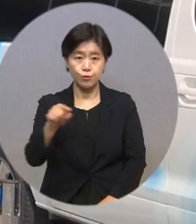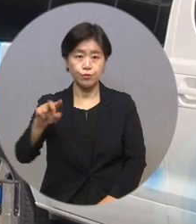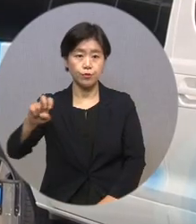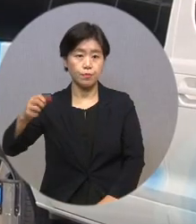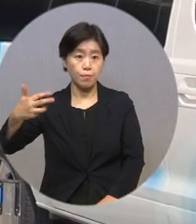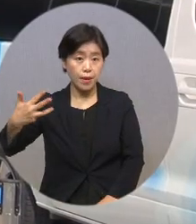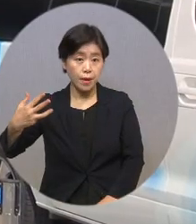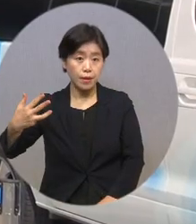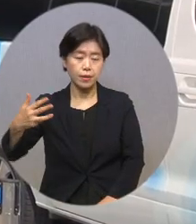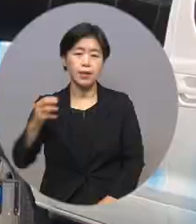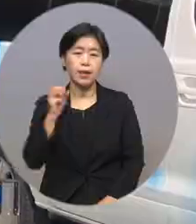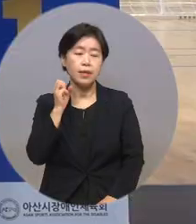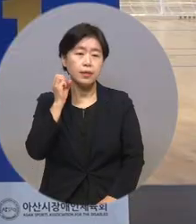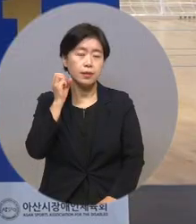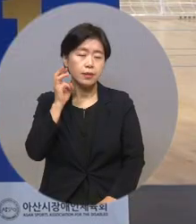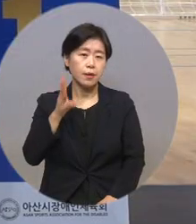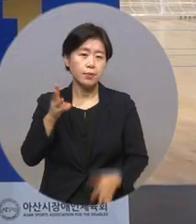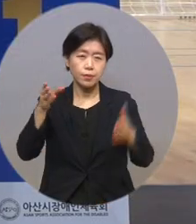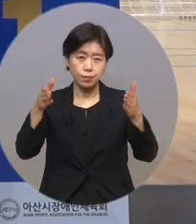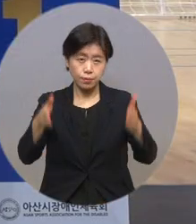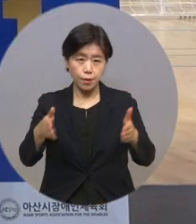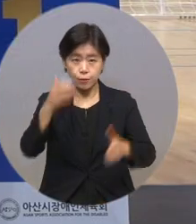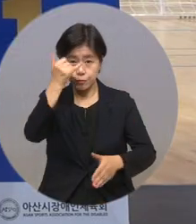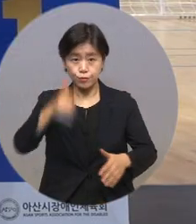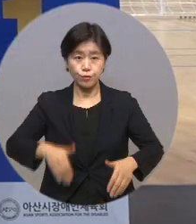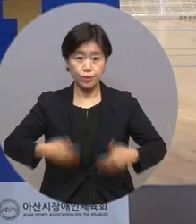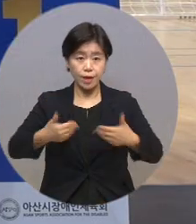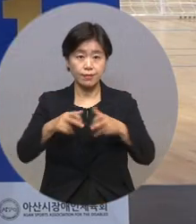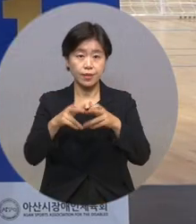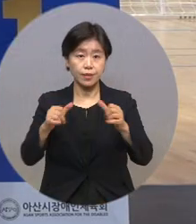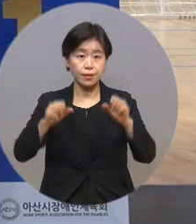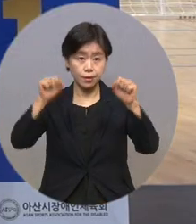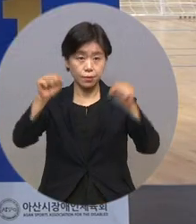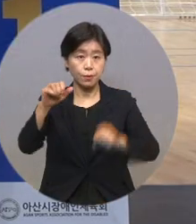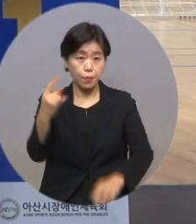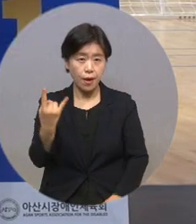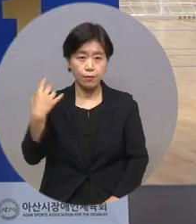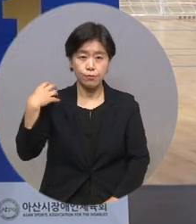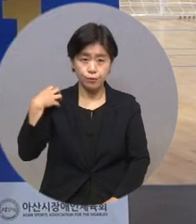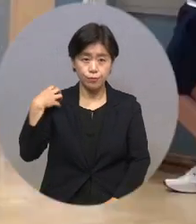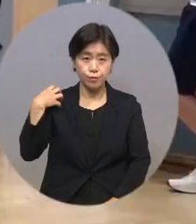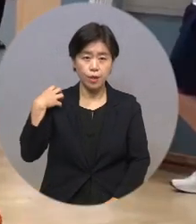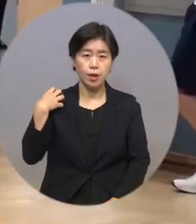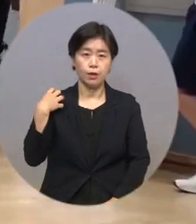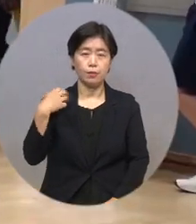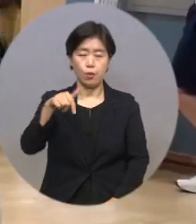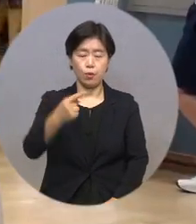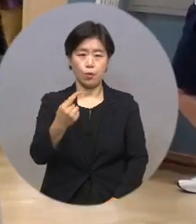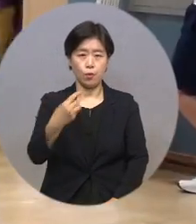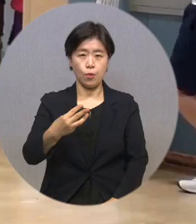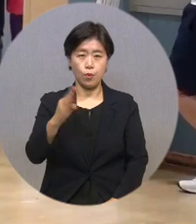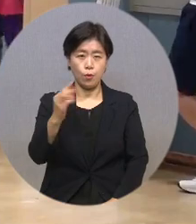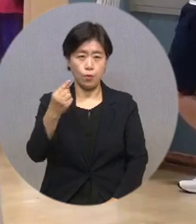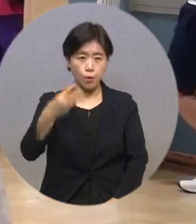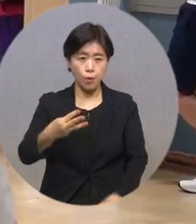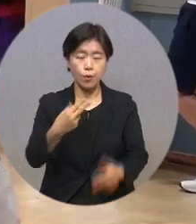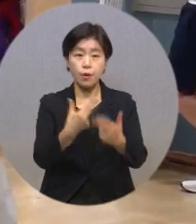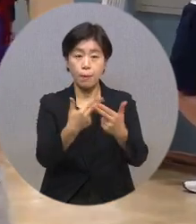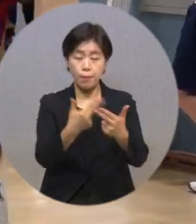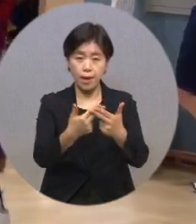총 3일 동안 충청남도 장애인 체육회가 주최하고 충청남도 장애인 골볼협회가 주관하는